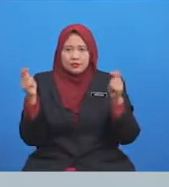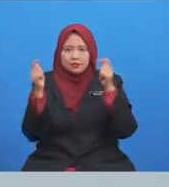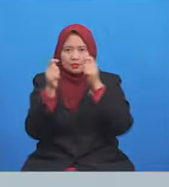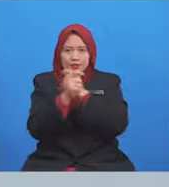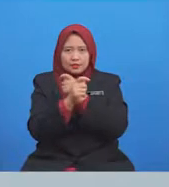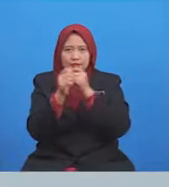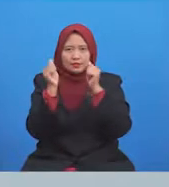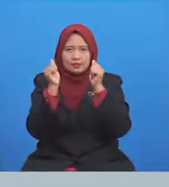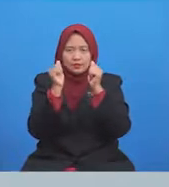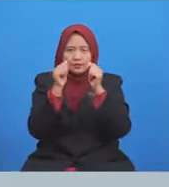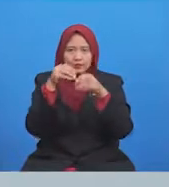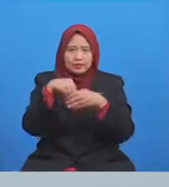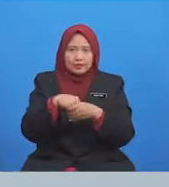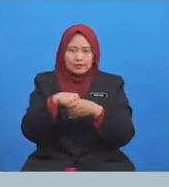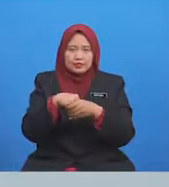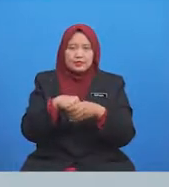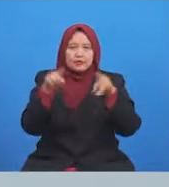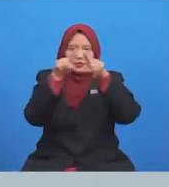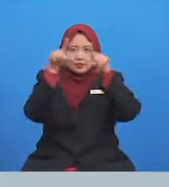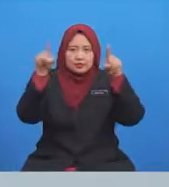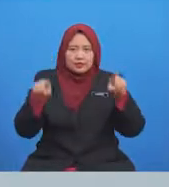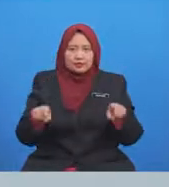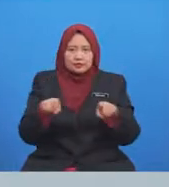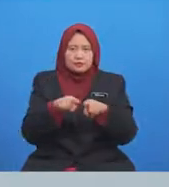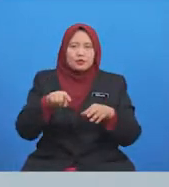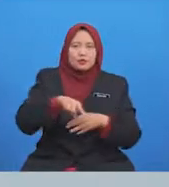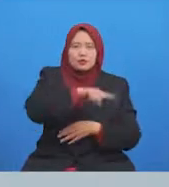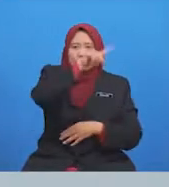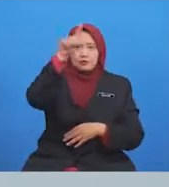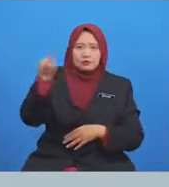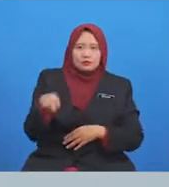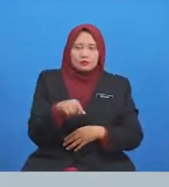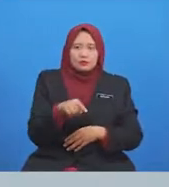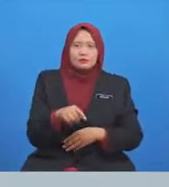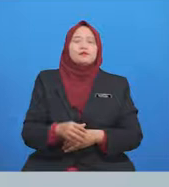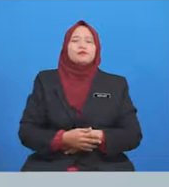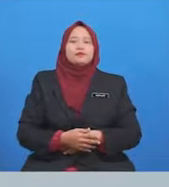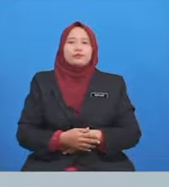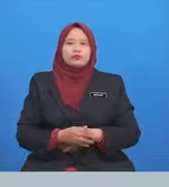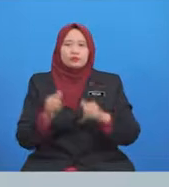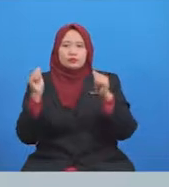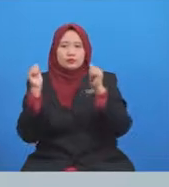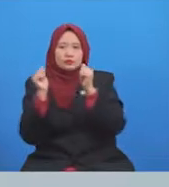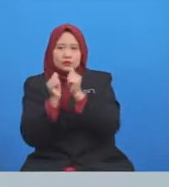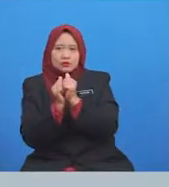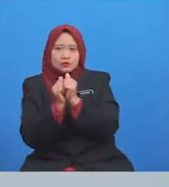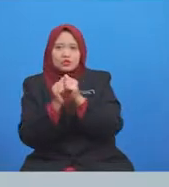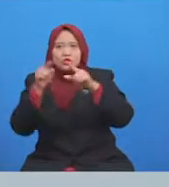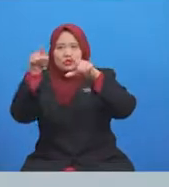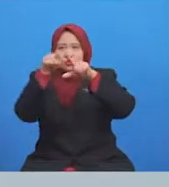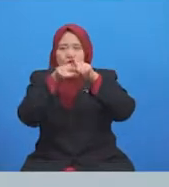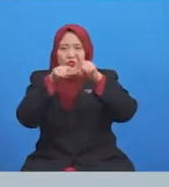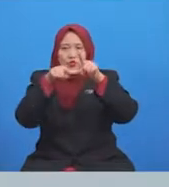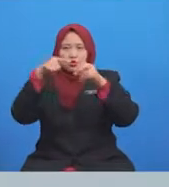dengan sudut pedalaman bertentangan yang sepadan bagi sebuah sisi